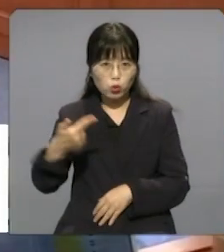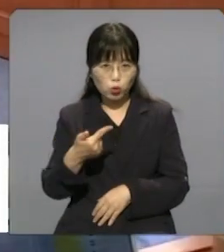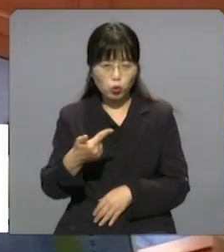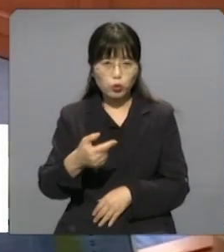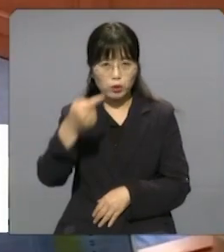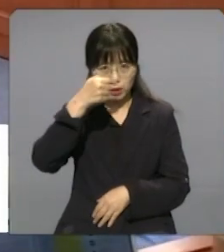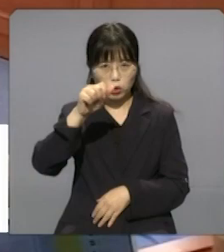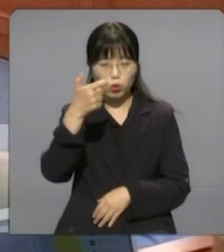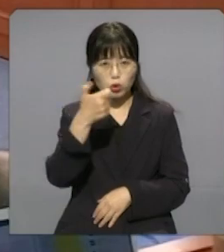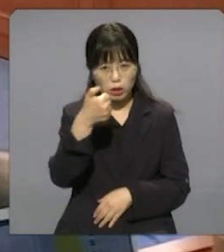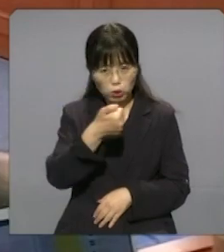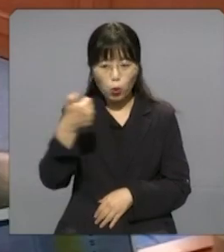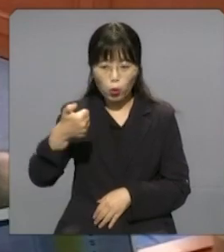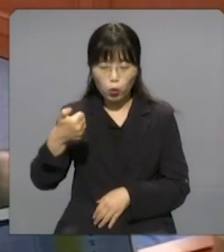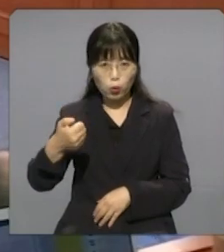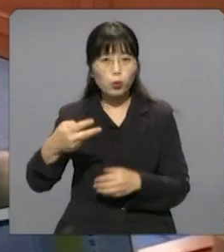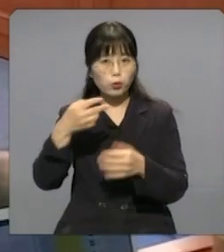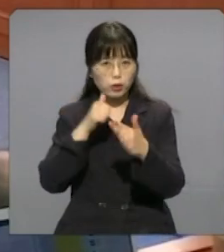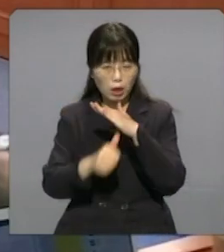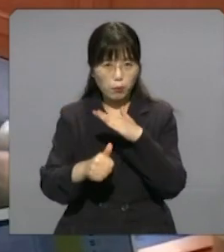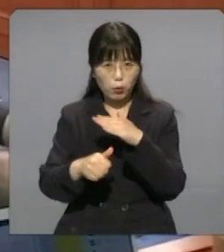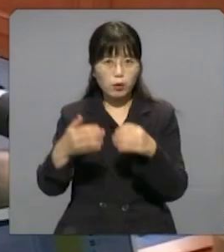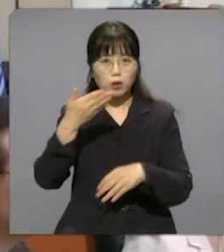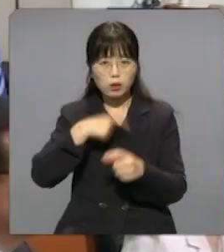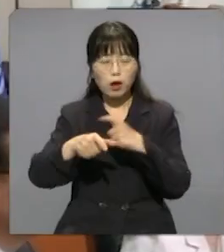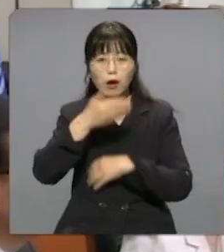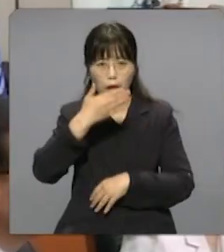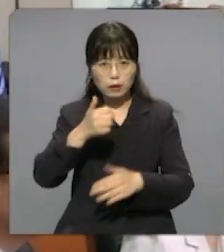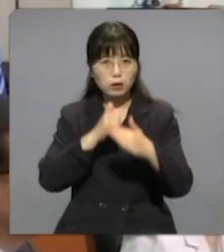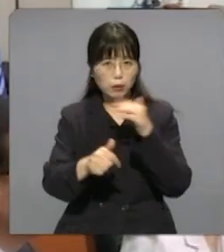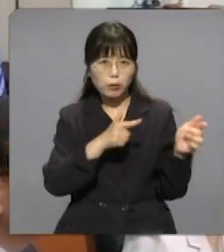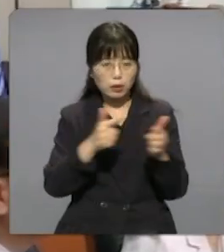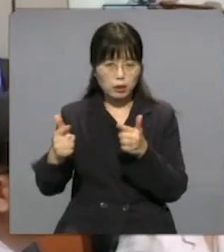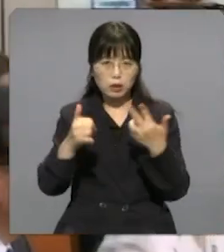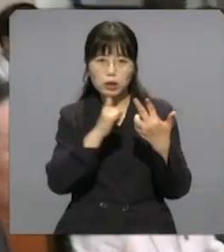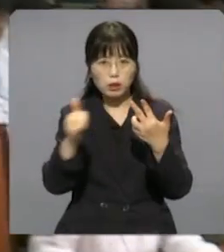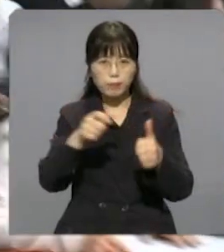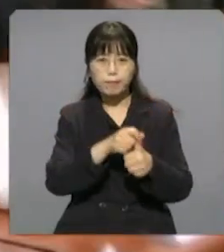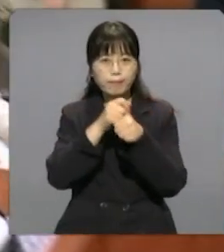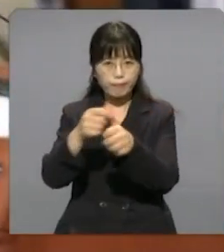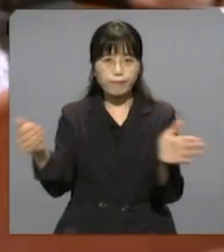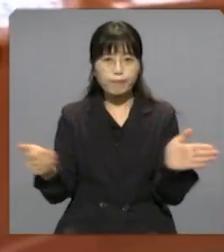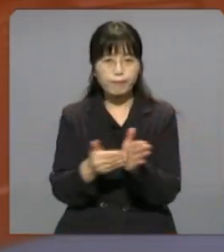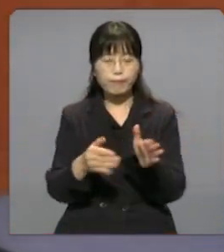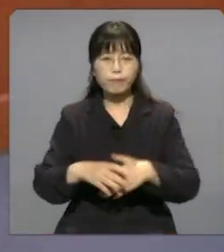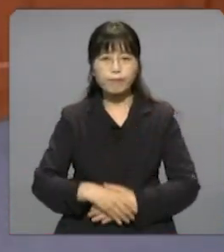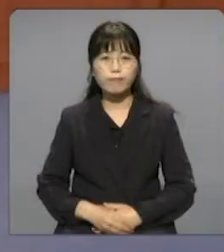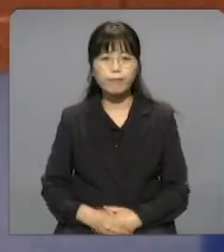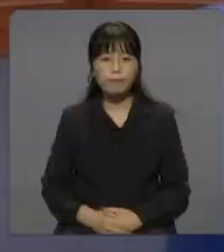랩2050 대표, 서복경 더가능연구소 대표 등 7명이 선임됐습니다.